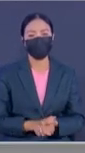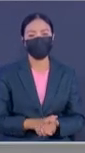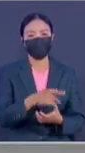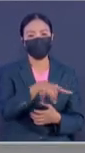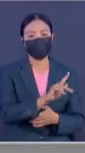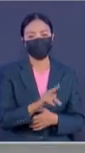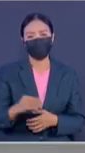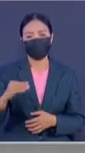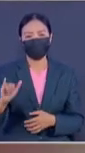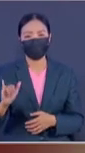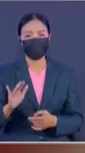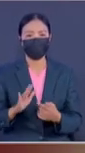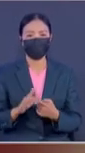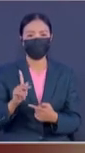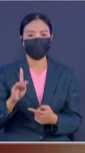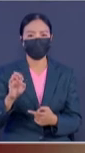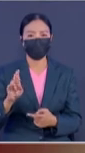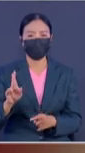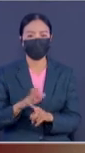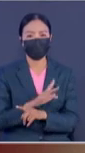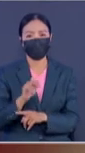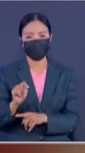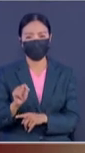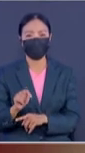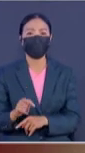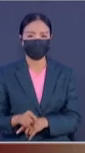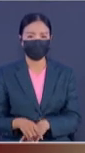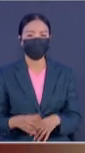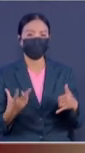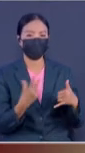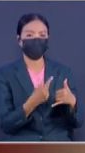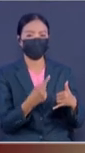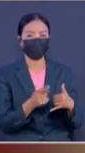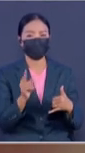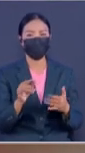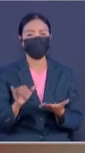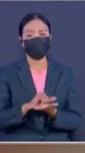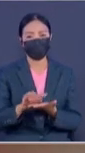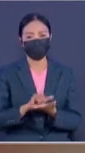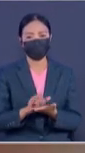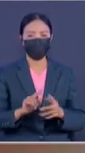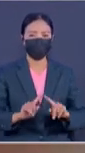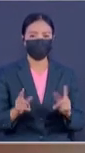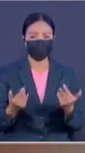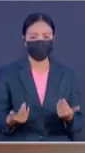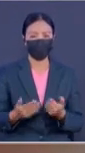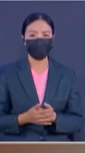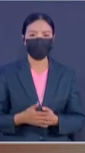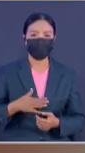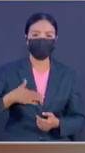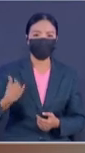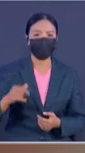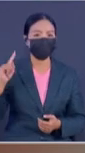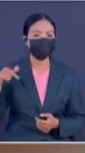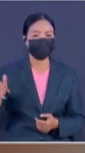าค่ะที่ถือโอกาสไปเที่ยวพักผ่อนพร้อมเข้ารับการฉีดวัคซีนป้องกันโควิด-19 ที่นิวยอร์กนะคะแต่ว่าล่าสุดก็มีเรื่องที่ทำให้สาวโ